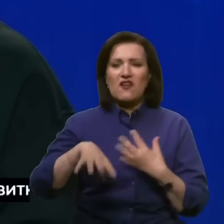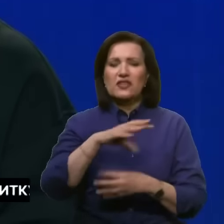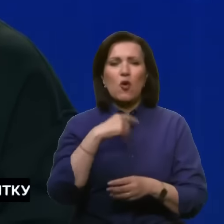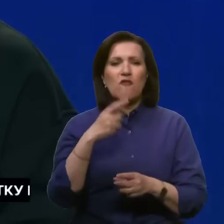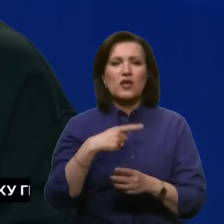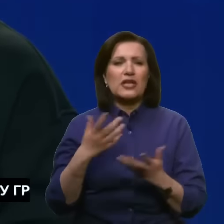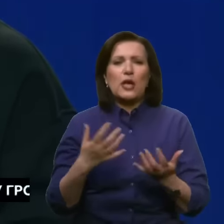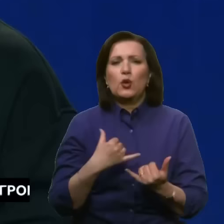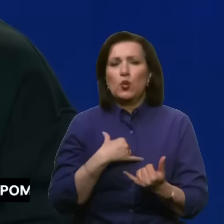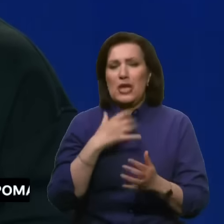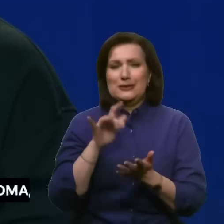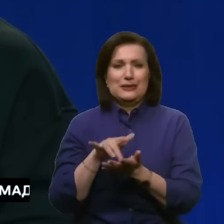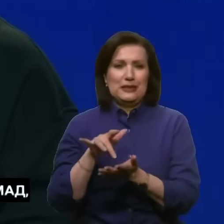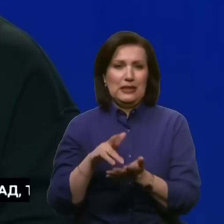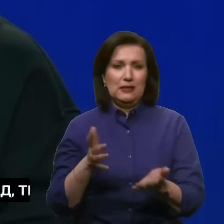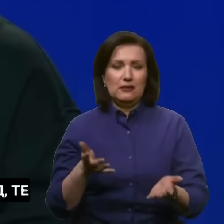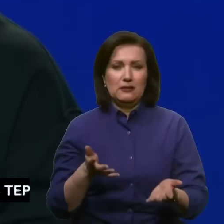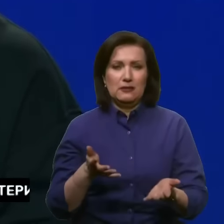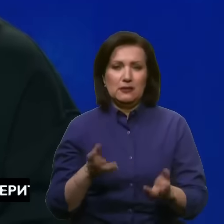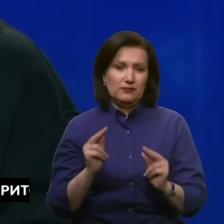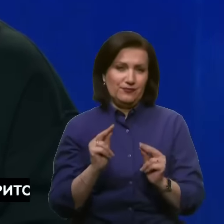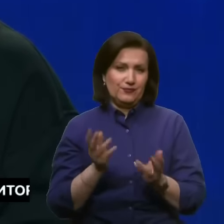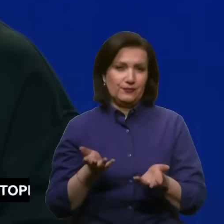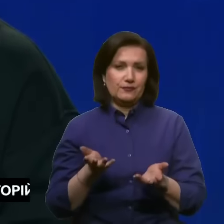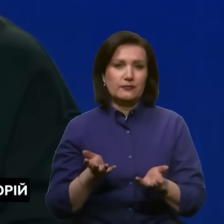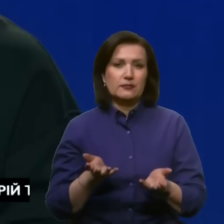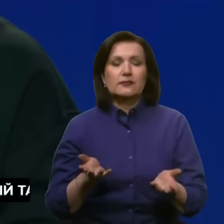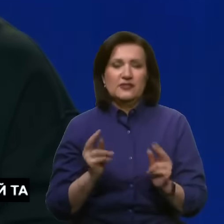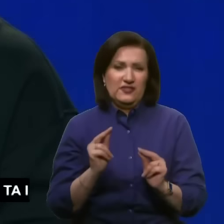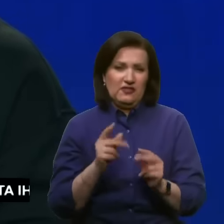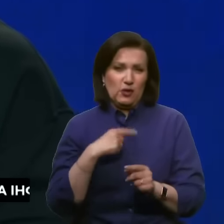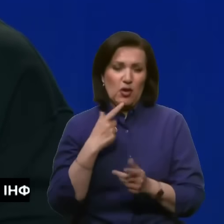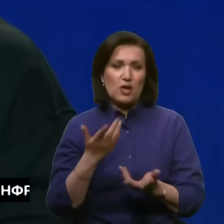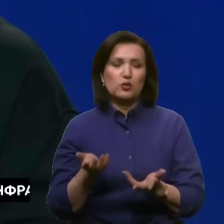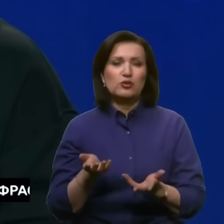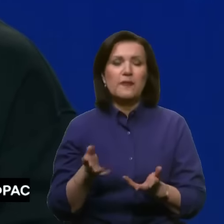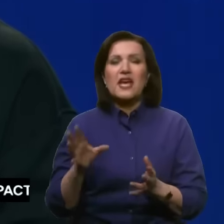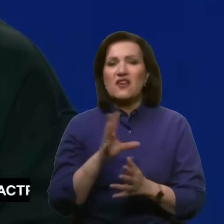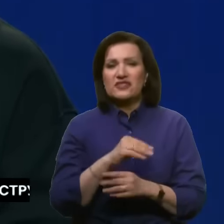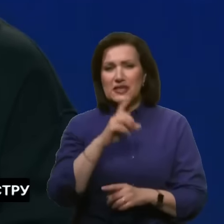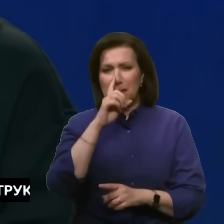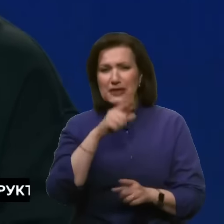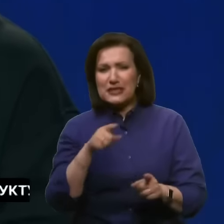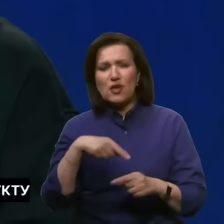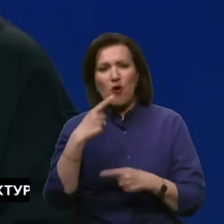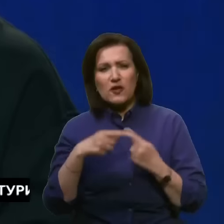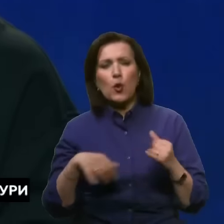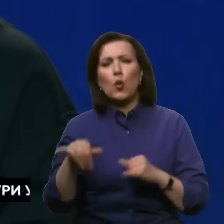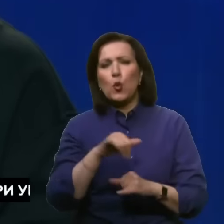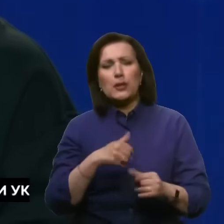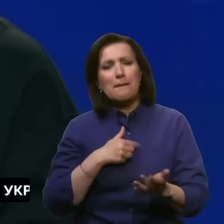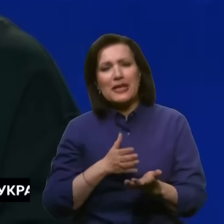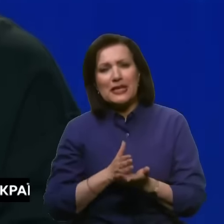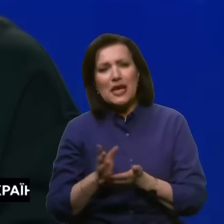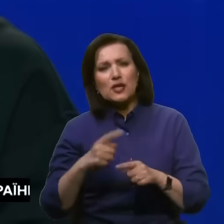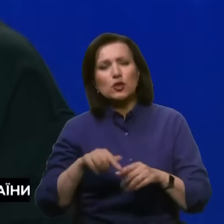всі навколо говорили, які у нас цілі. Ну, чесно вам скажу, ну, відверто кажучи. Всі місяці всі говорили, куди ми йдемо,